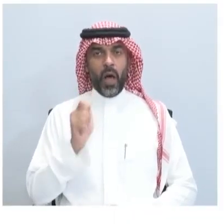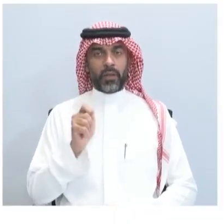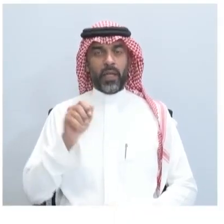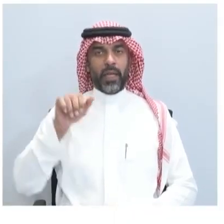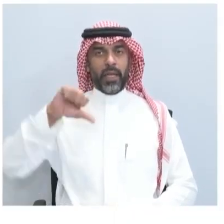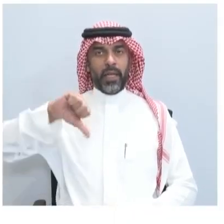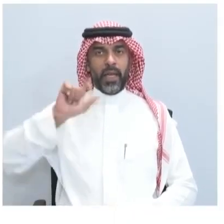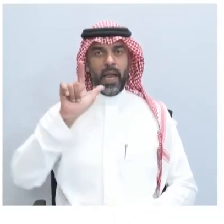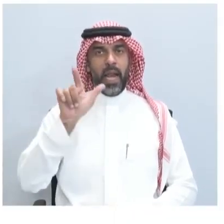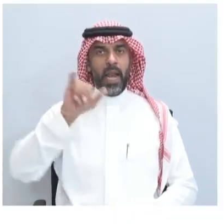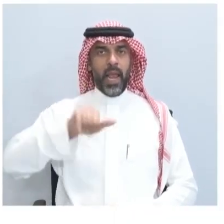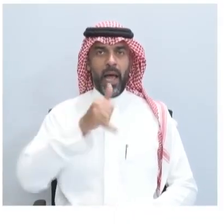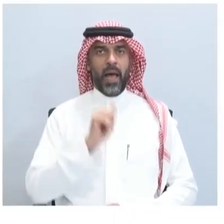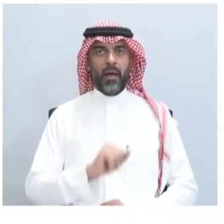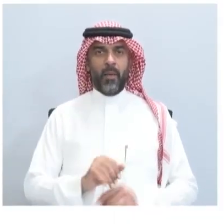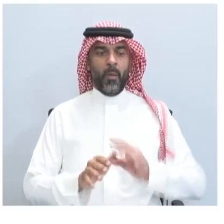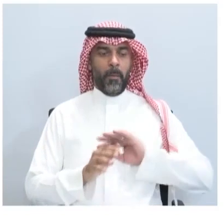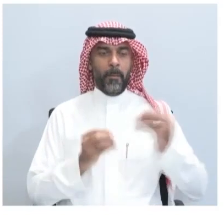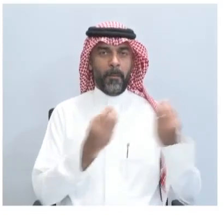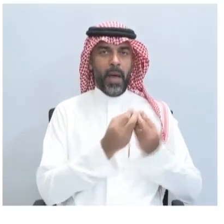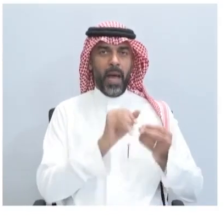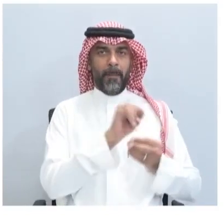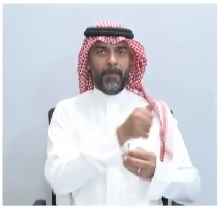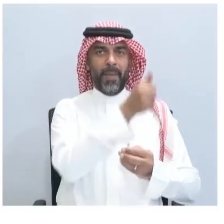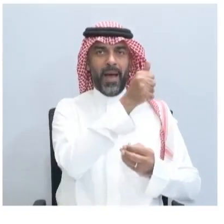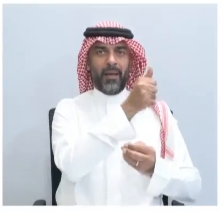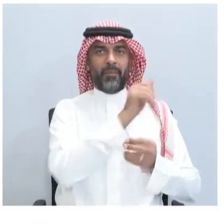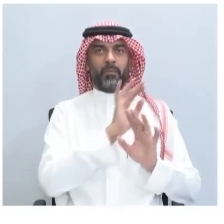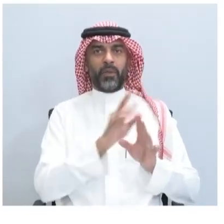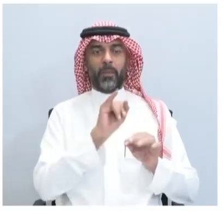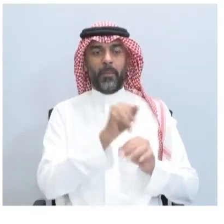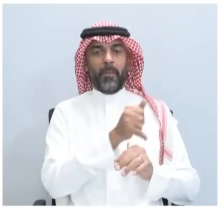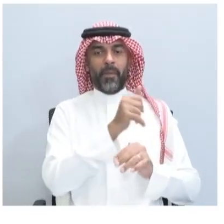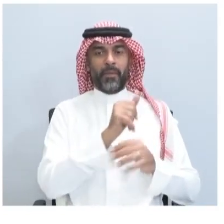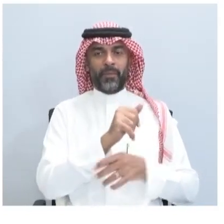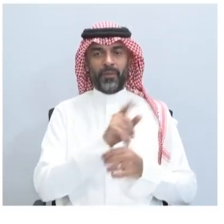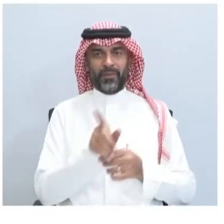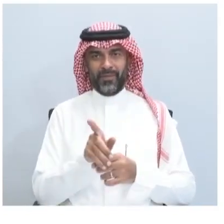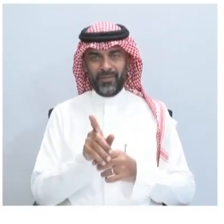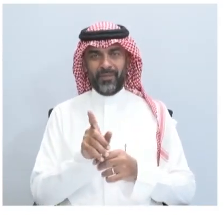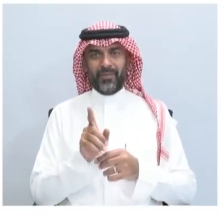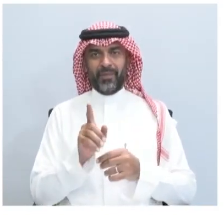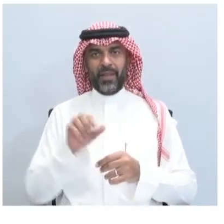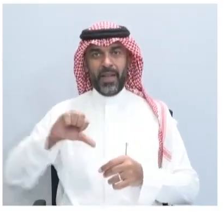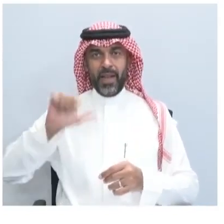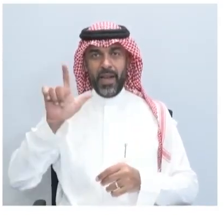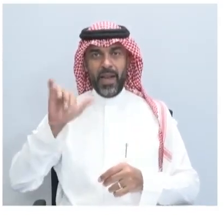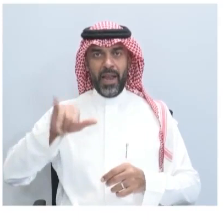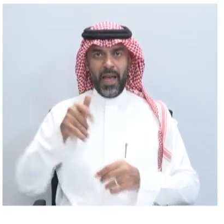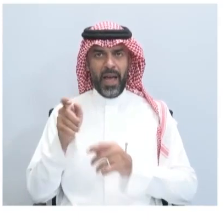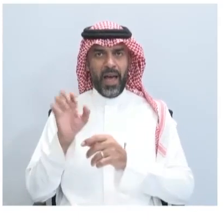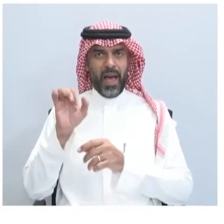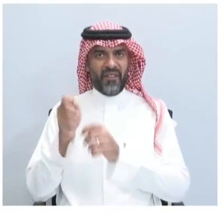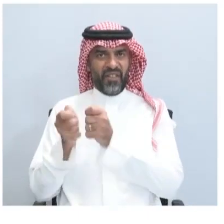كتبت كالكلمه الواحده وهي كلمتان الى حرف الجر